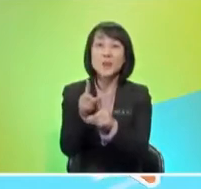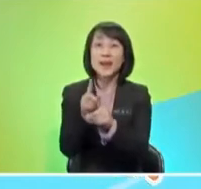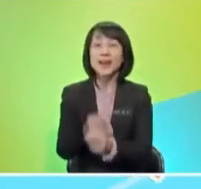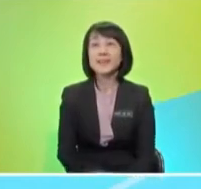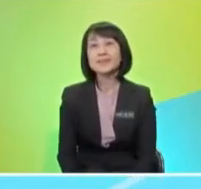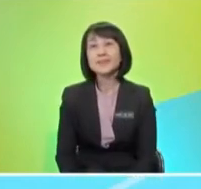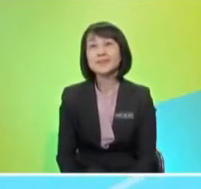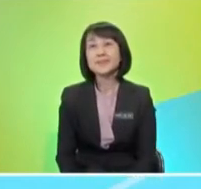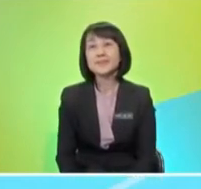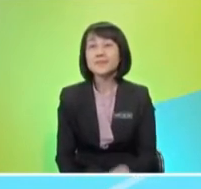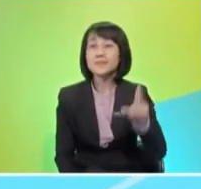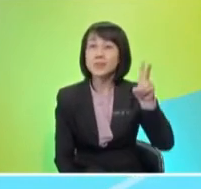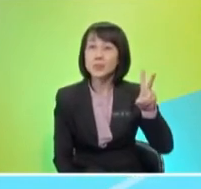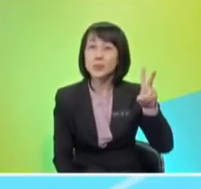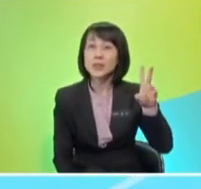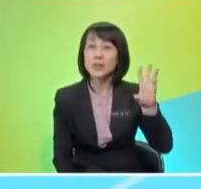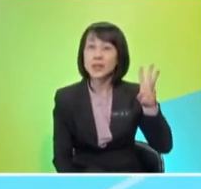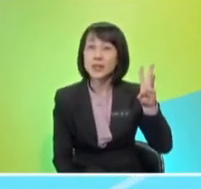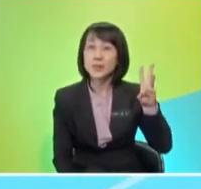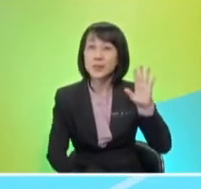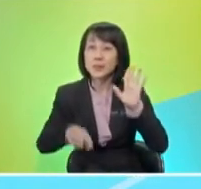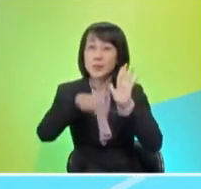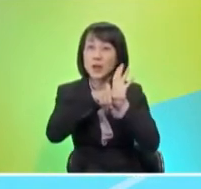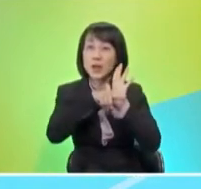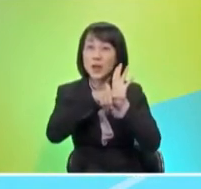26 tolak 22 Oke